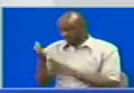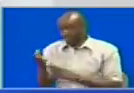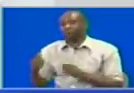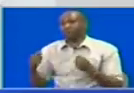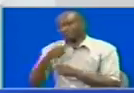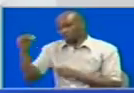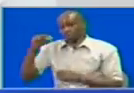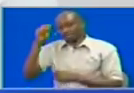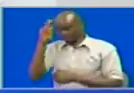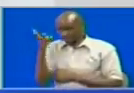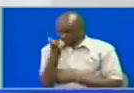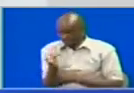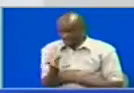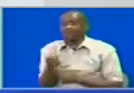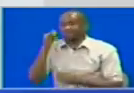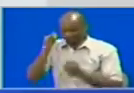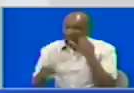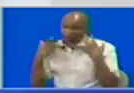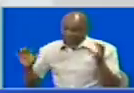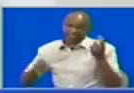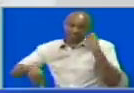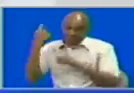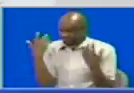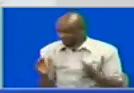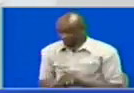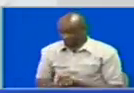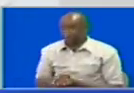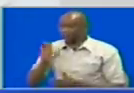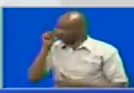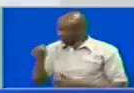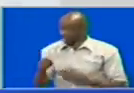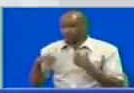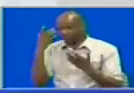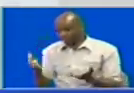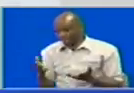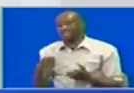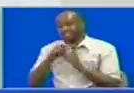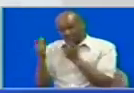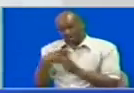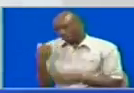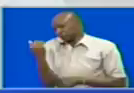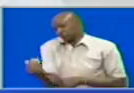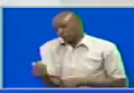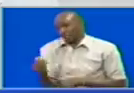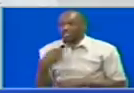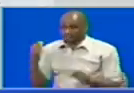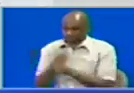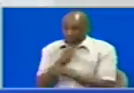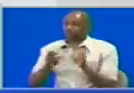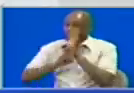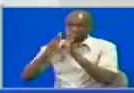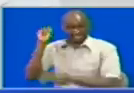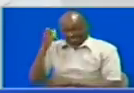Tukacheza Go TV mpaka finali tukachukua kombe. Sasa kuchukua kombe kwa vile sisi tulikuwa timu changa ikawa tuwezi kuwakilisha